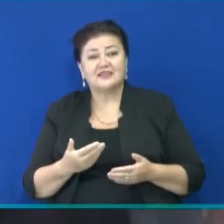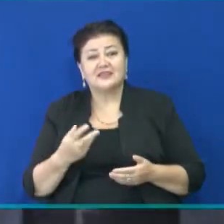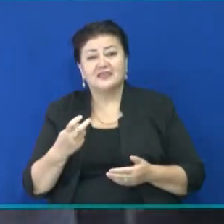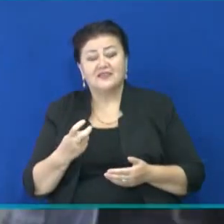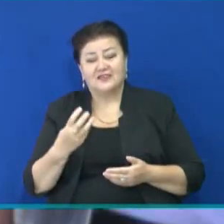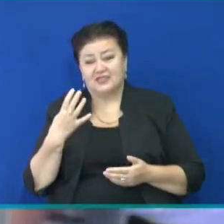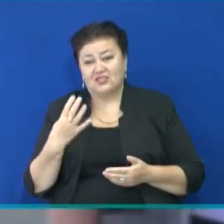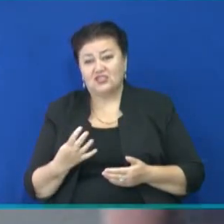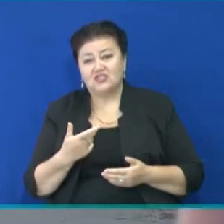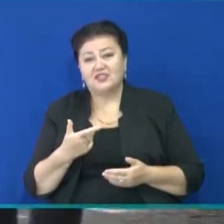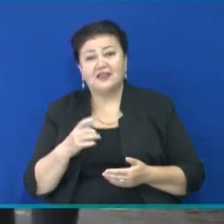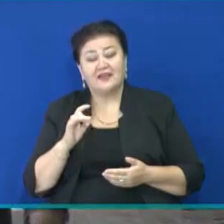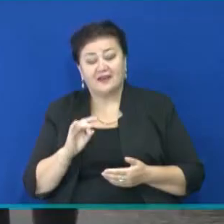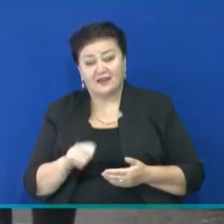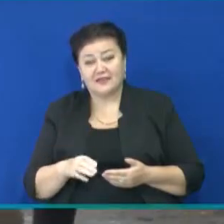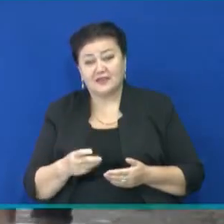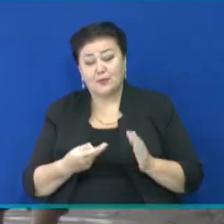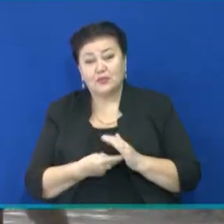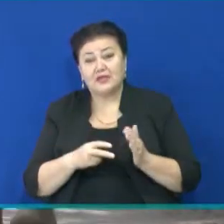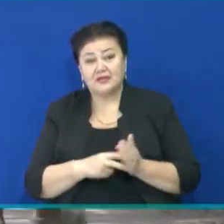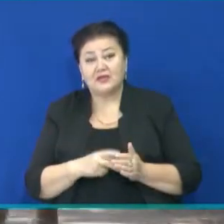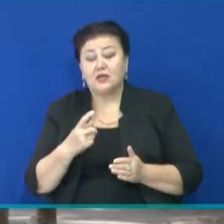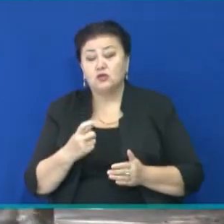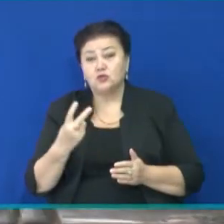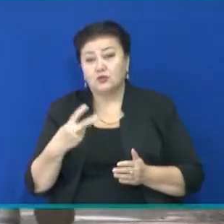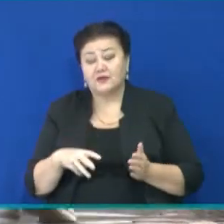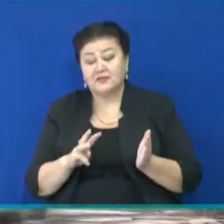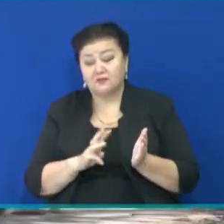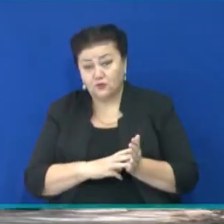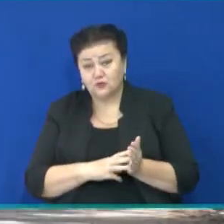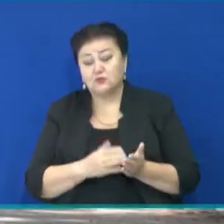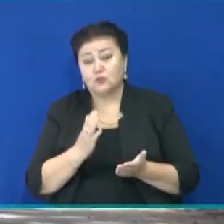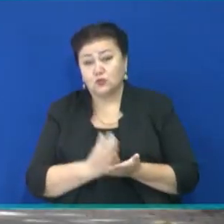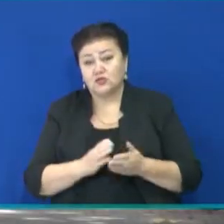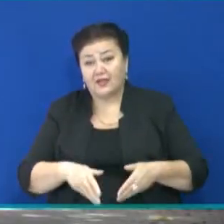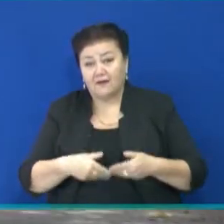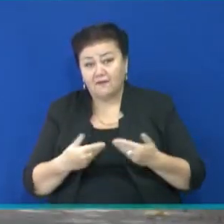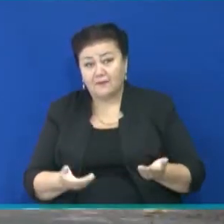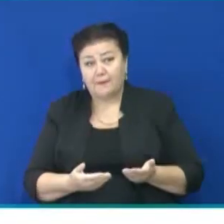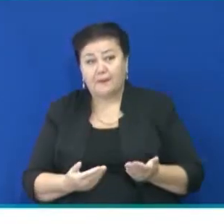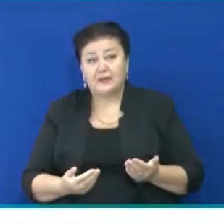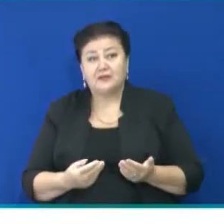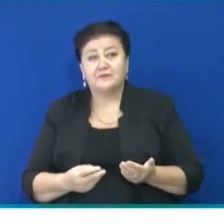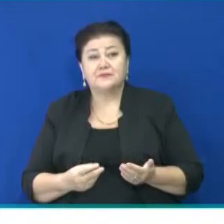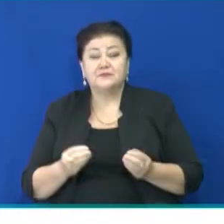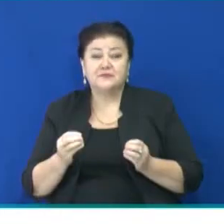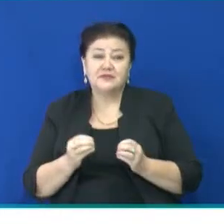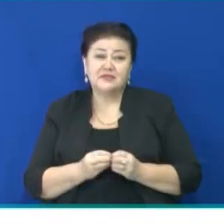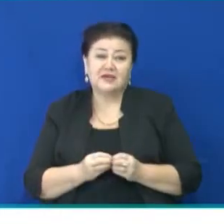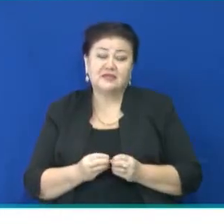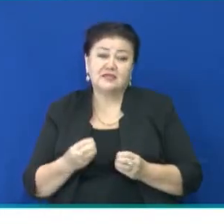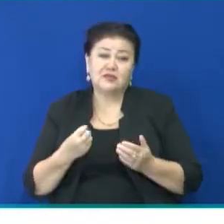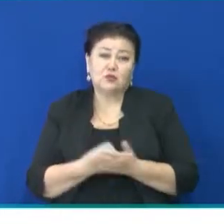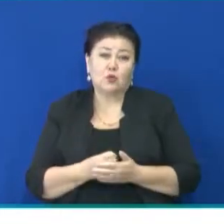204 грант беру жоспарланса, бүгінде оның 128-і берілді. Жаңа өтінімдер 11 және